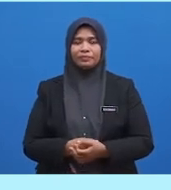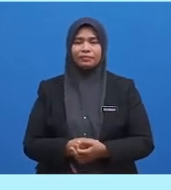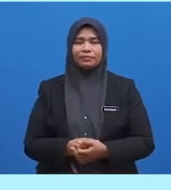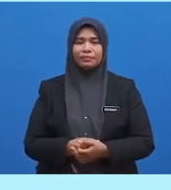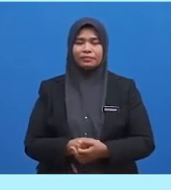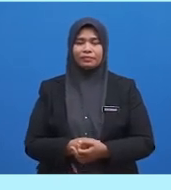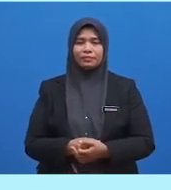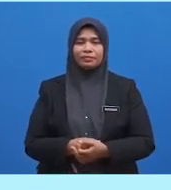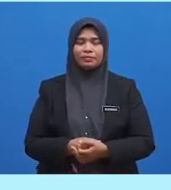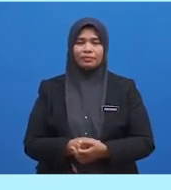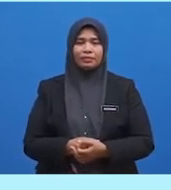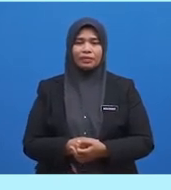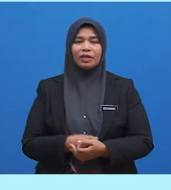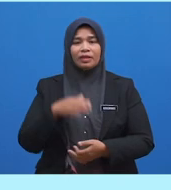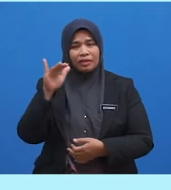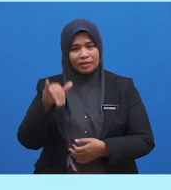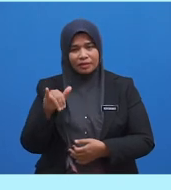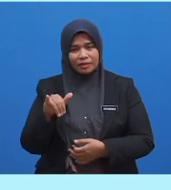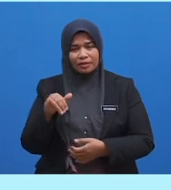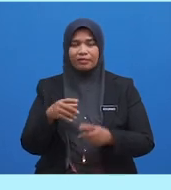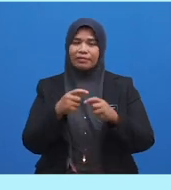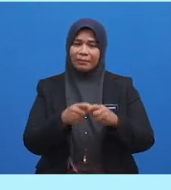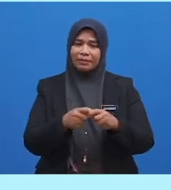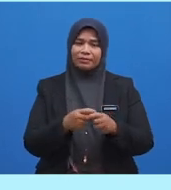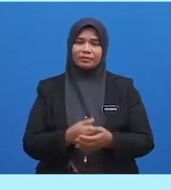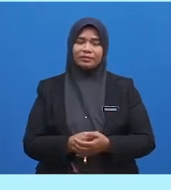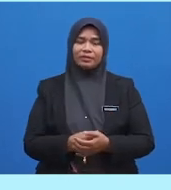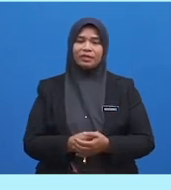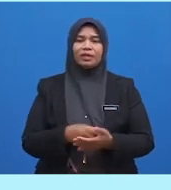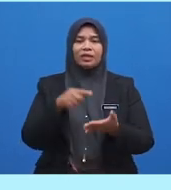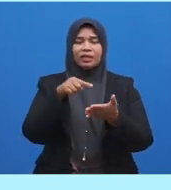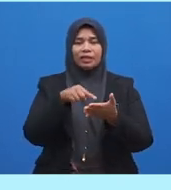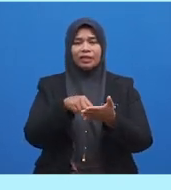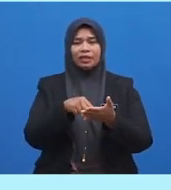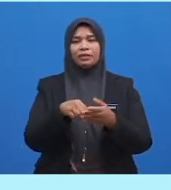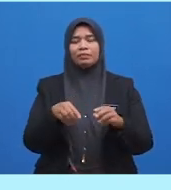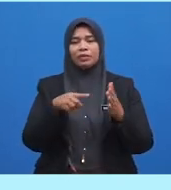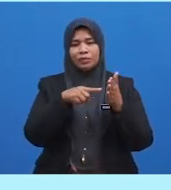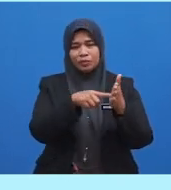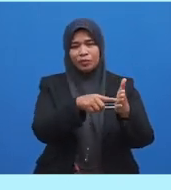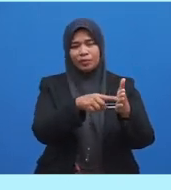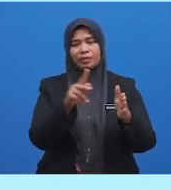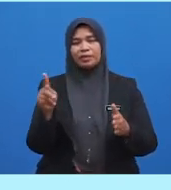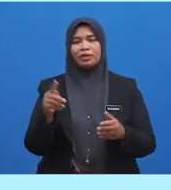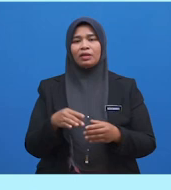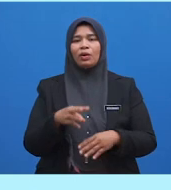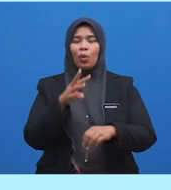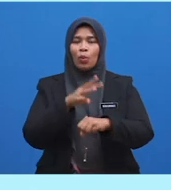ngebut ia dapay ini menunjukkan